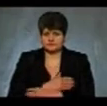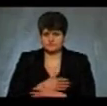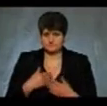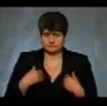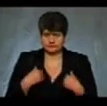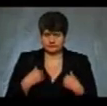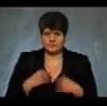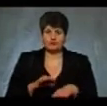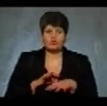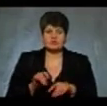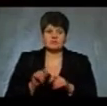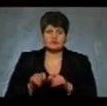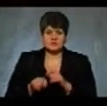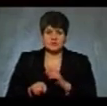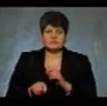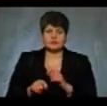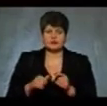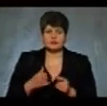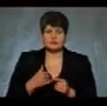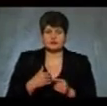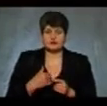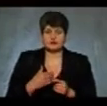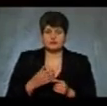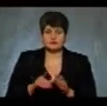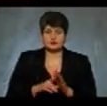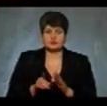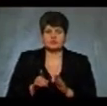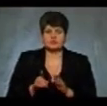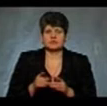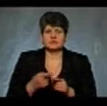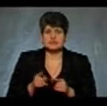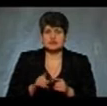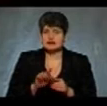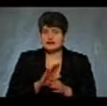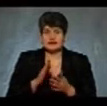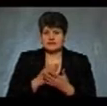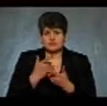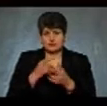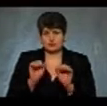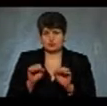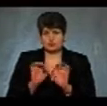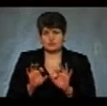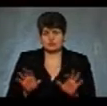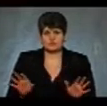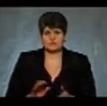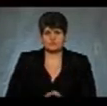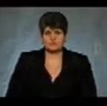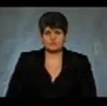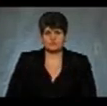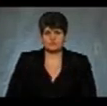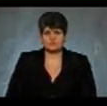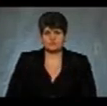Проводиться розслідування таємниці досудового слідства, внесено ЄРДР, хлопці. Ну що ви починаєте? Там є якась публічна інформація, що тож можемо сказати.